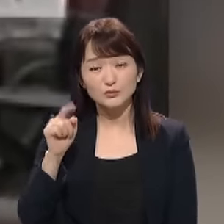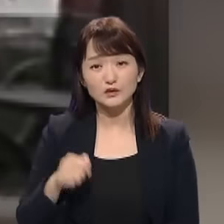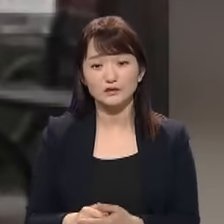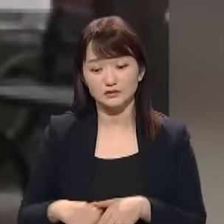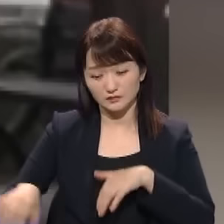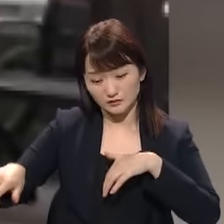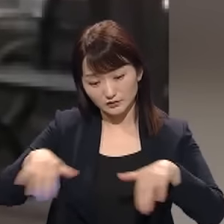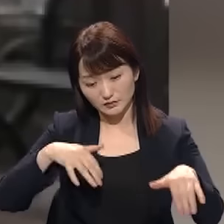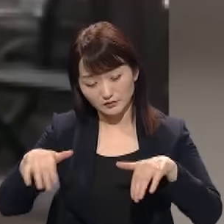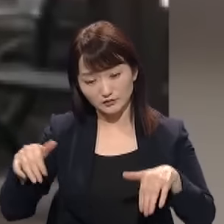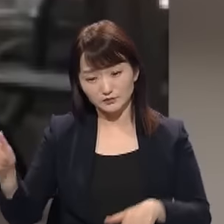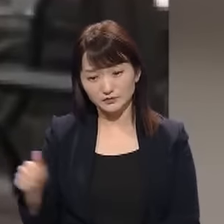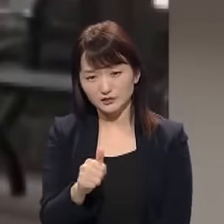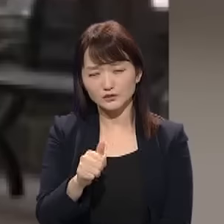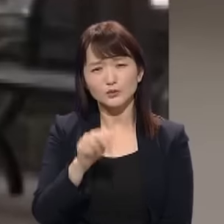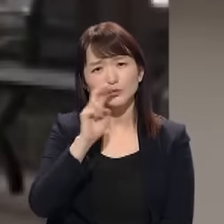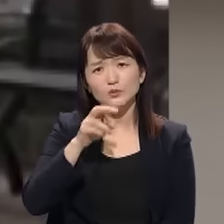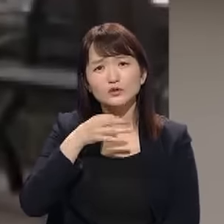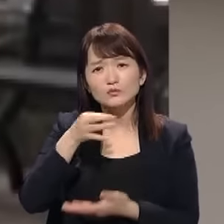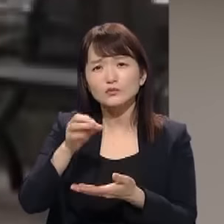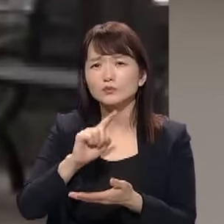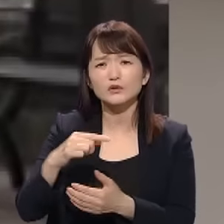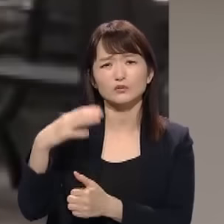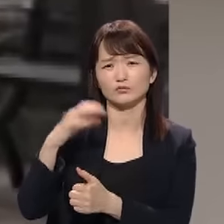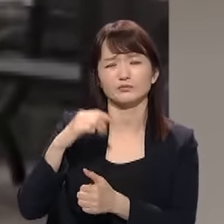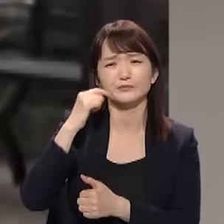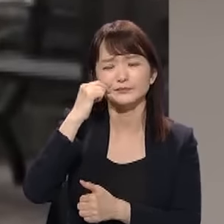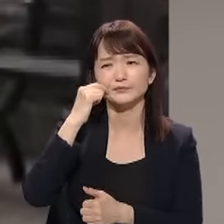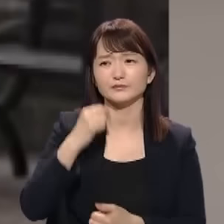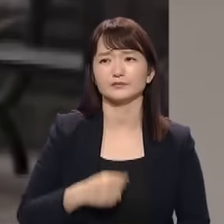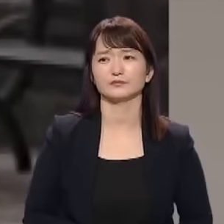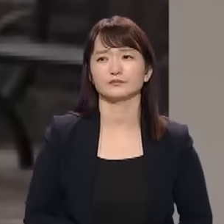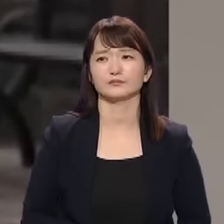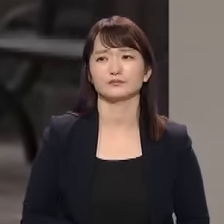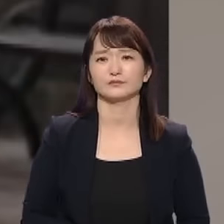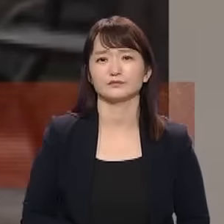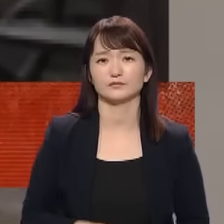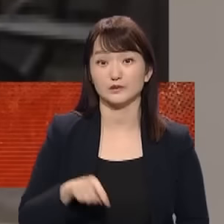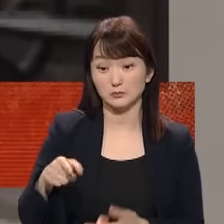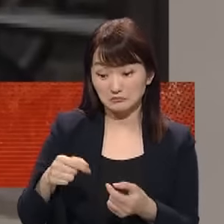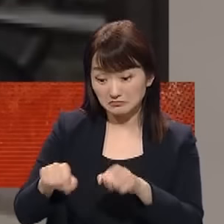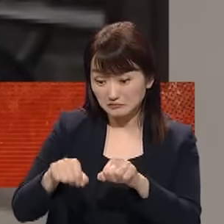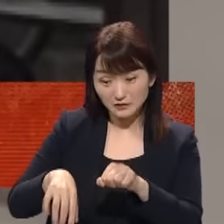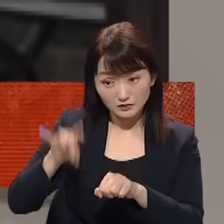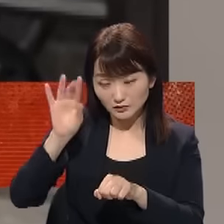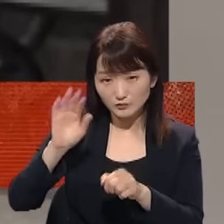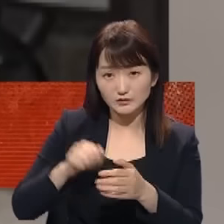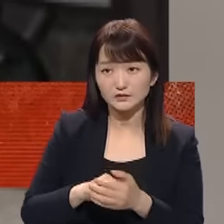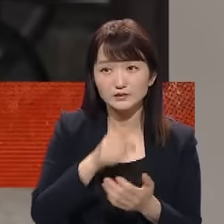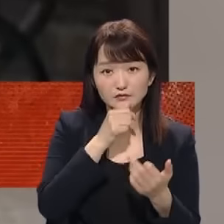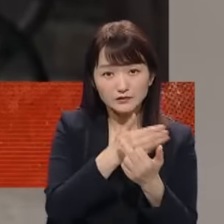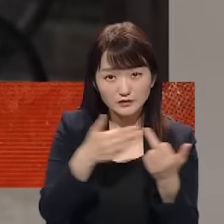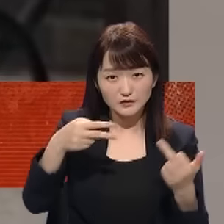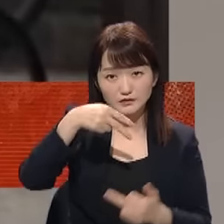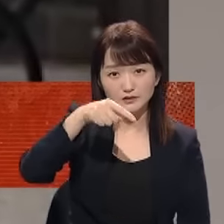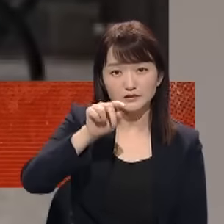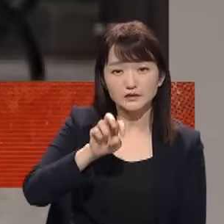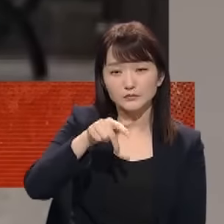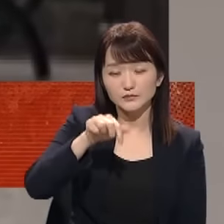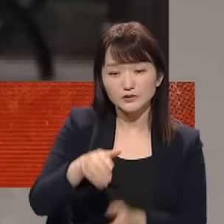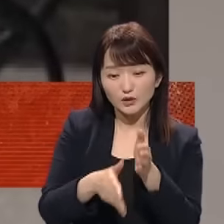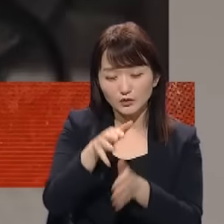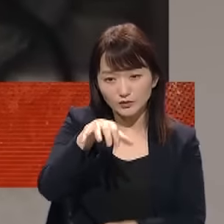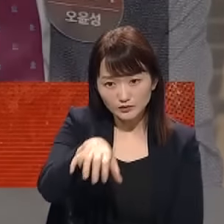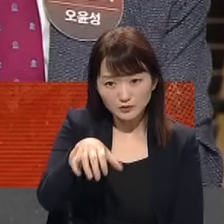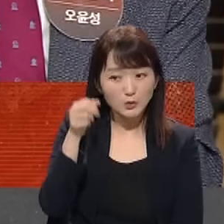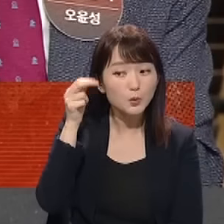하면 딱히 뭘 할 수도 없고 말이죠. 저게 이제 그 처음이 아니었다라고 합니다. 저 강원도 삼척시 한 호텔 앞인데요. 바다가